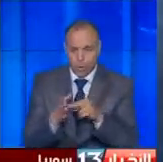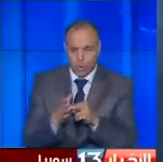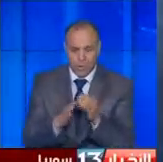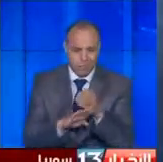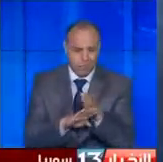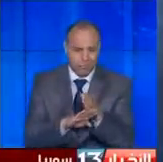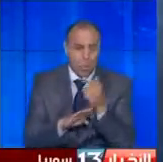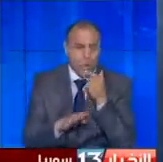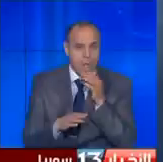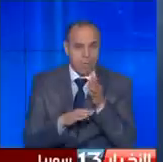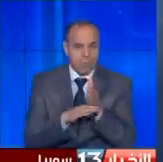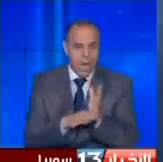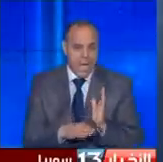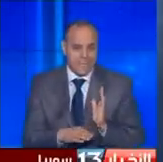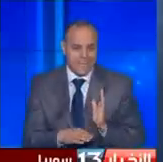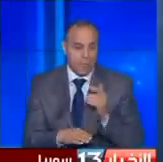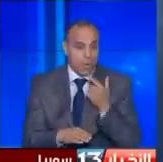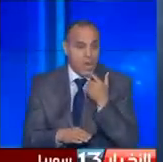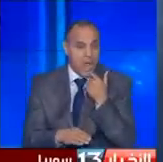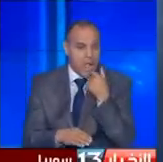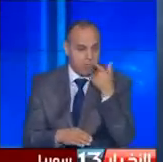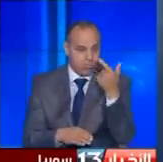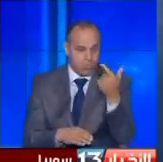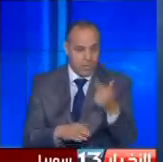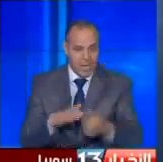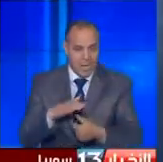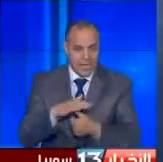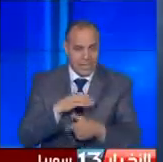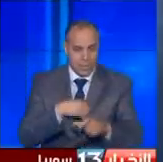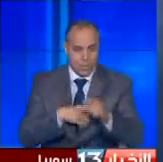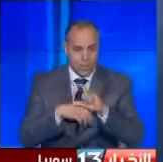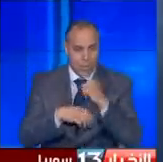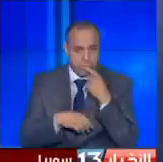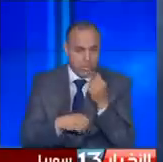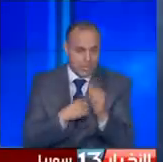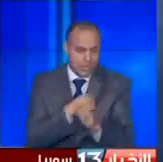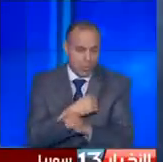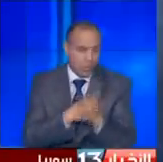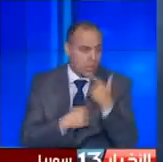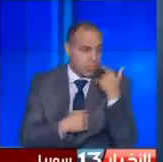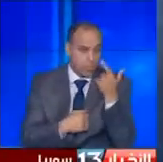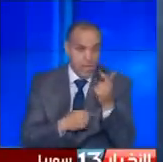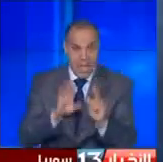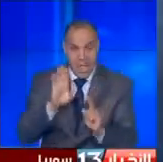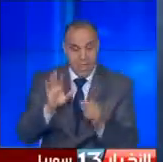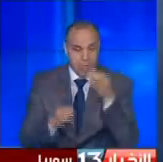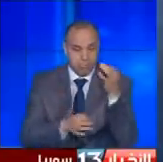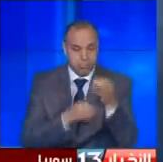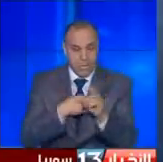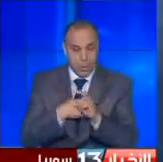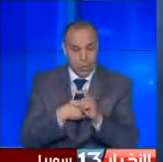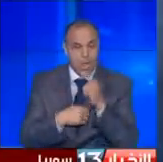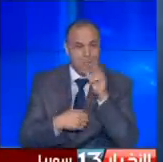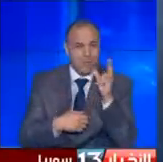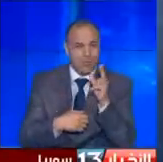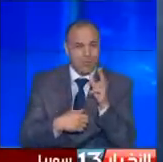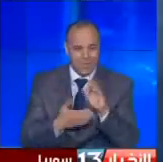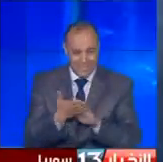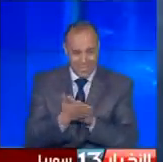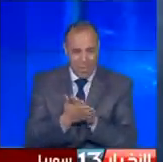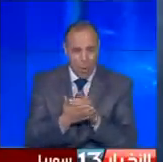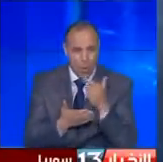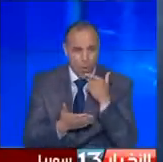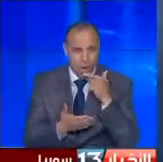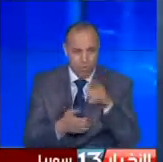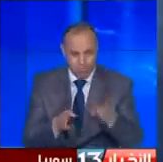كجزء من عملية عسكرية أعلن عنها الرئيس رجب طيب أردوغان الأسبوع الماضي، الذي قال إن بلاده لن تتسامح مع